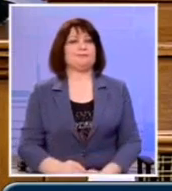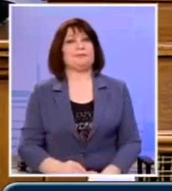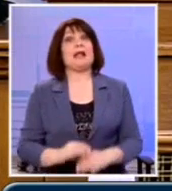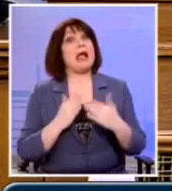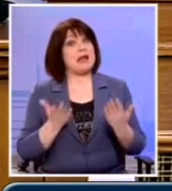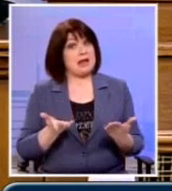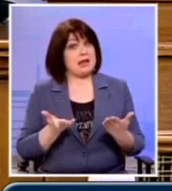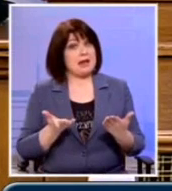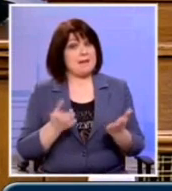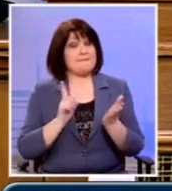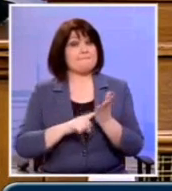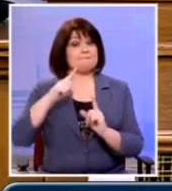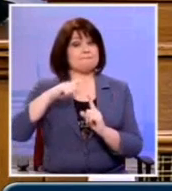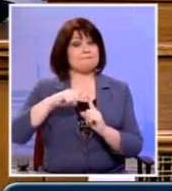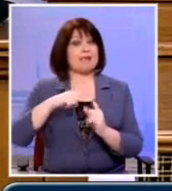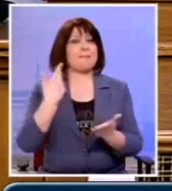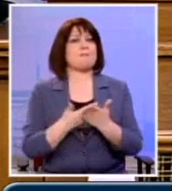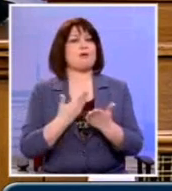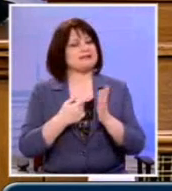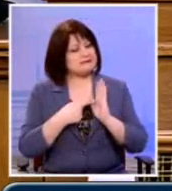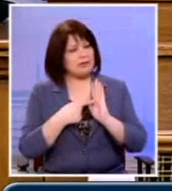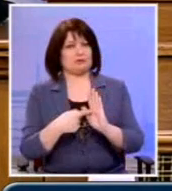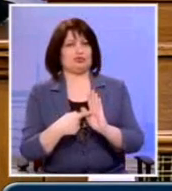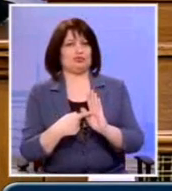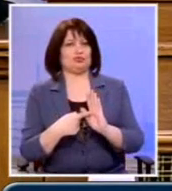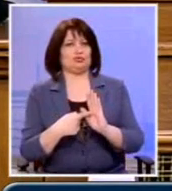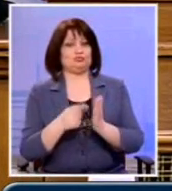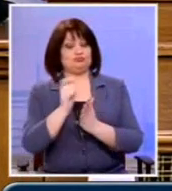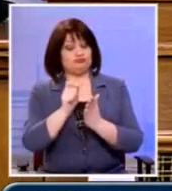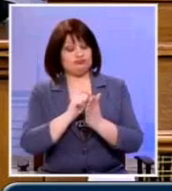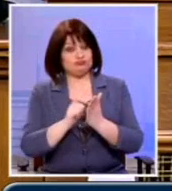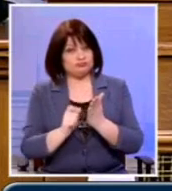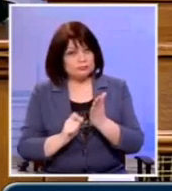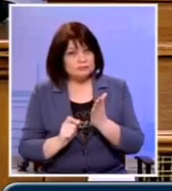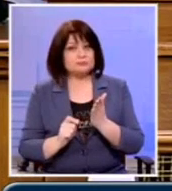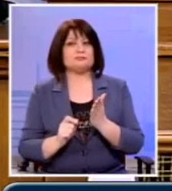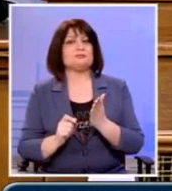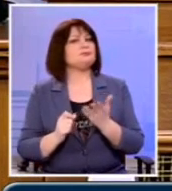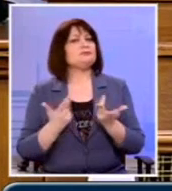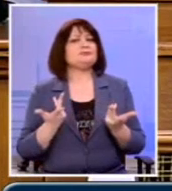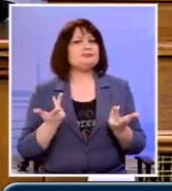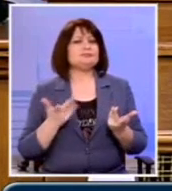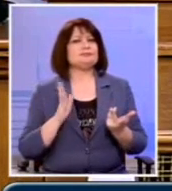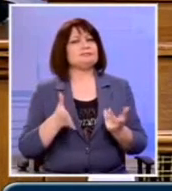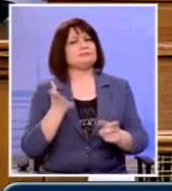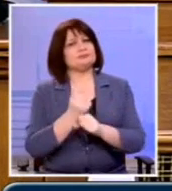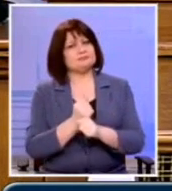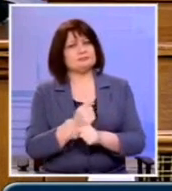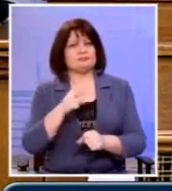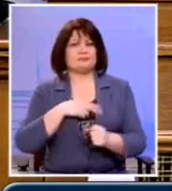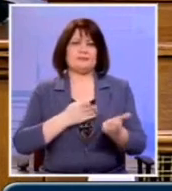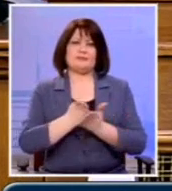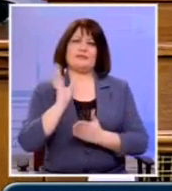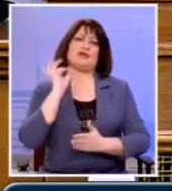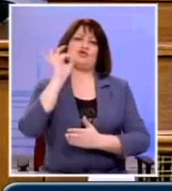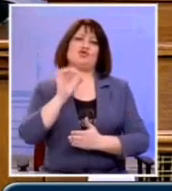χρήζει τεχνοκρατικής τεκμηρίωσης και καταγραφής για να επιτευχθεί ο δίκαιος στόχος